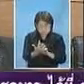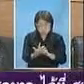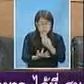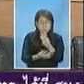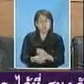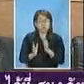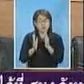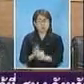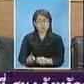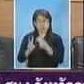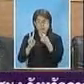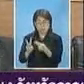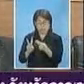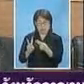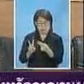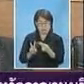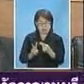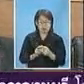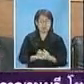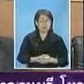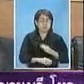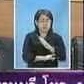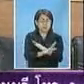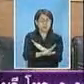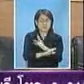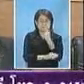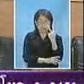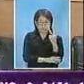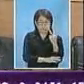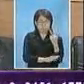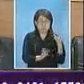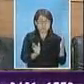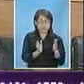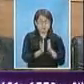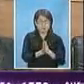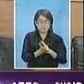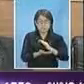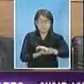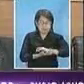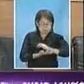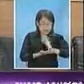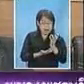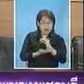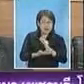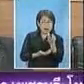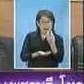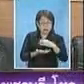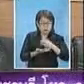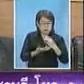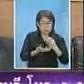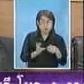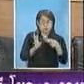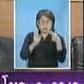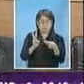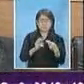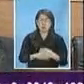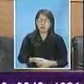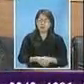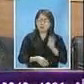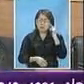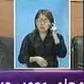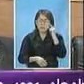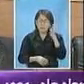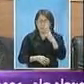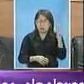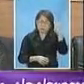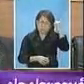ต่อวันคูณด้วย3มื้อก็เท่ากับ 60,000 กล่องต่อวันเท่านั้นเองแล้วท่านจะไปตื่นเต้นอะไรกับการเอาข้าวไปแจกช